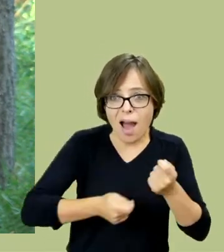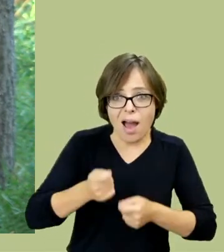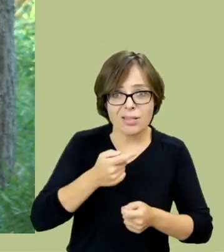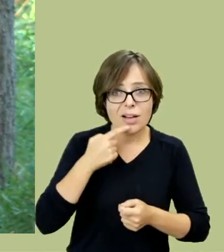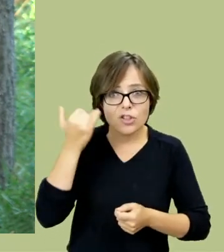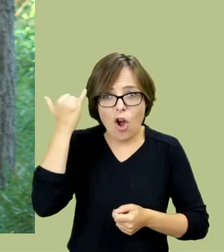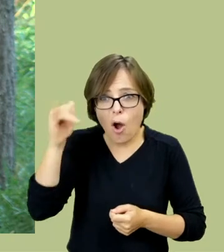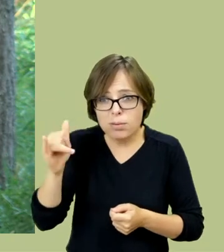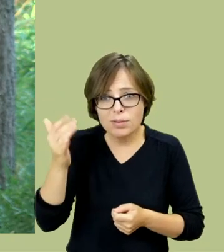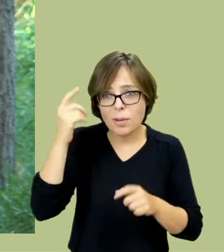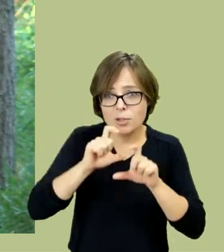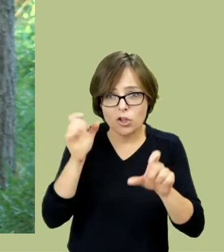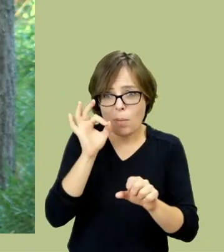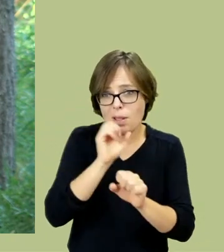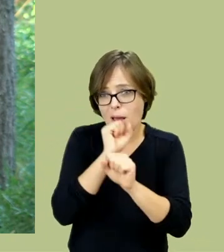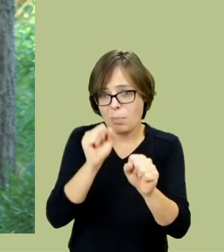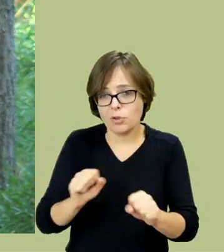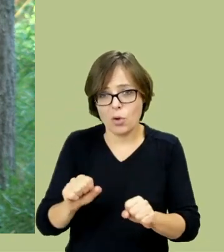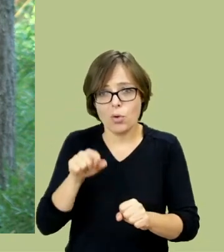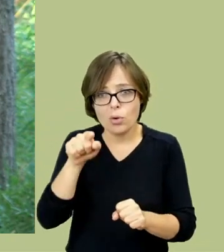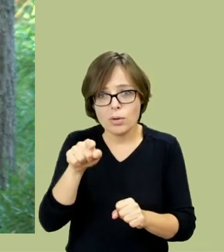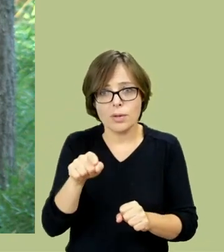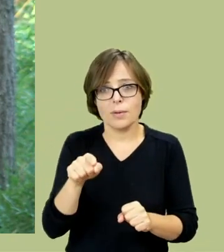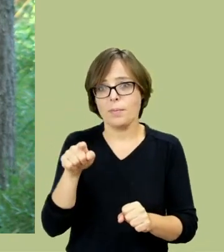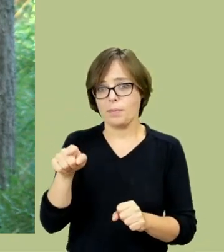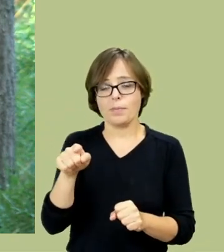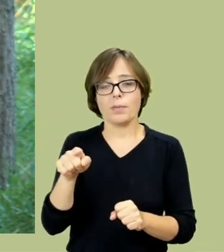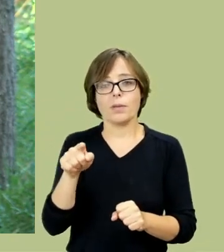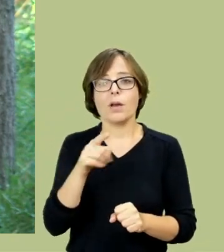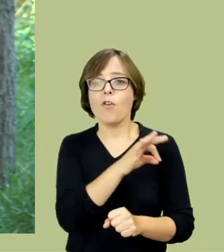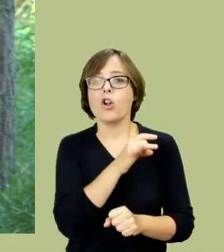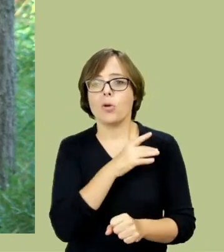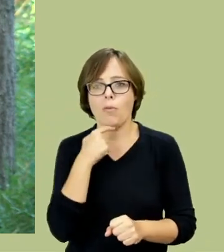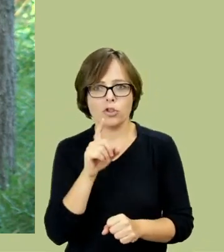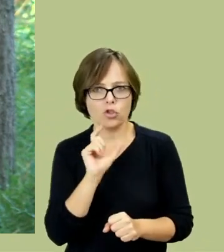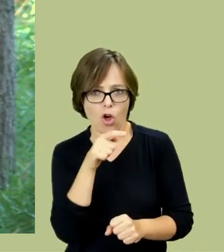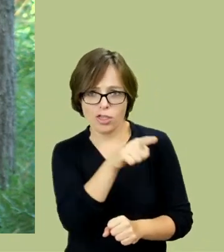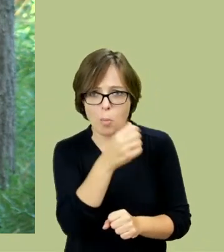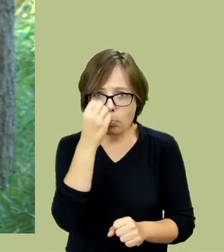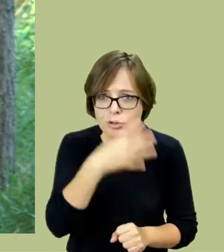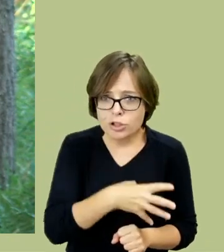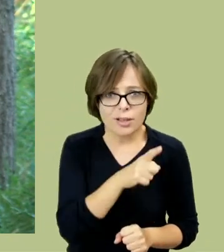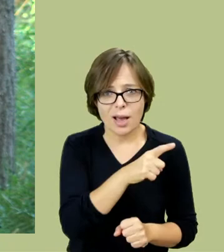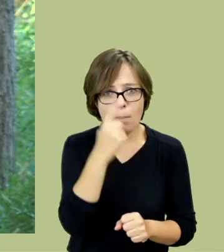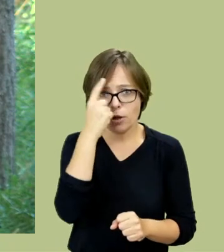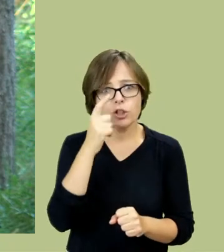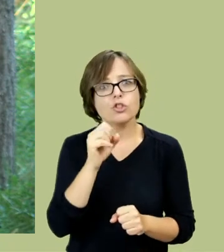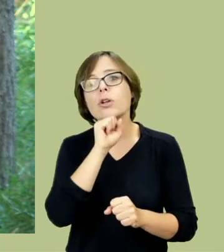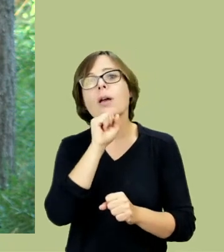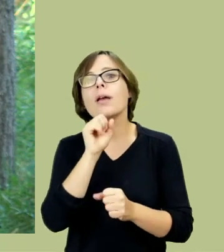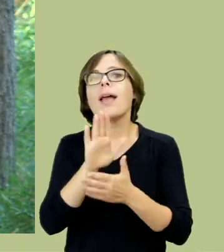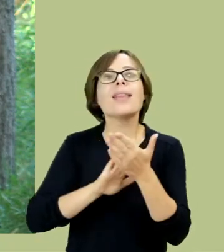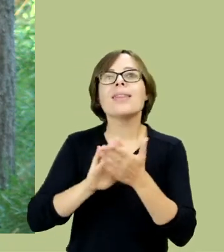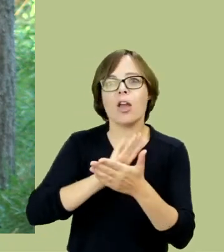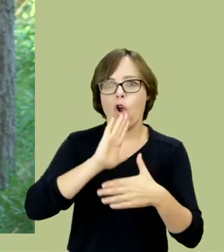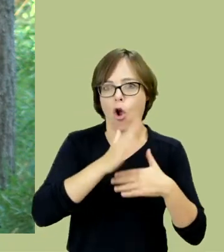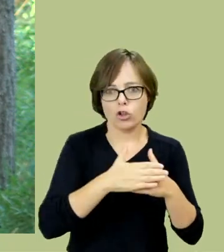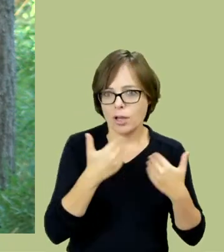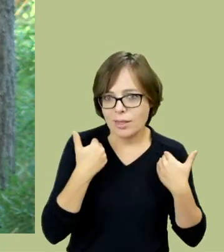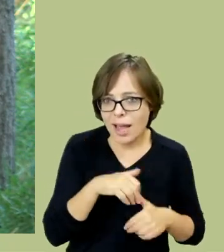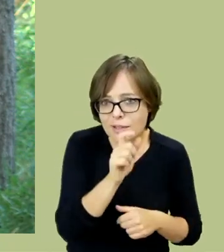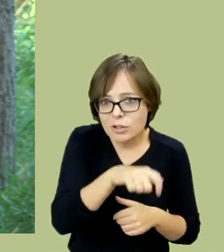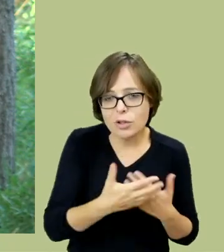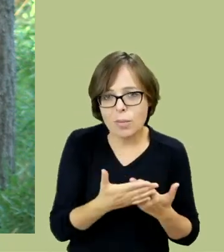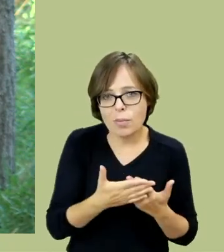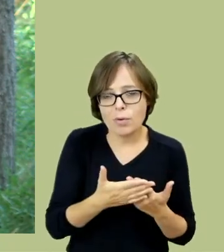wtedy: Ola, czyż ty jesteś aż tak szpetna, żeby nikt się z tobą nie ożenił? Przecież po prostu kobieta naszych